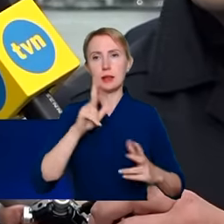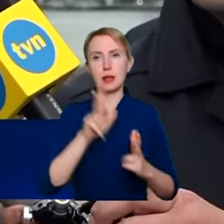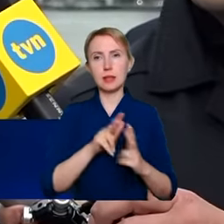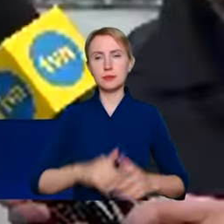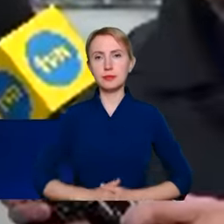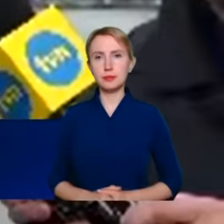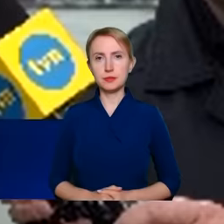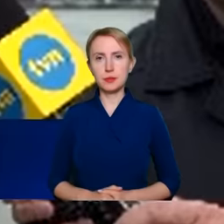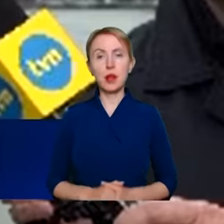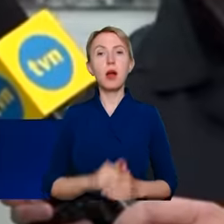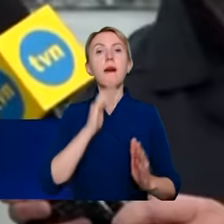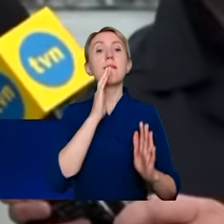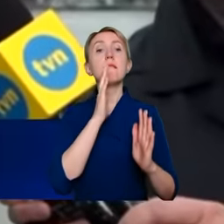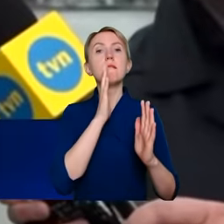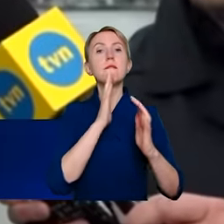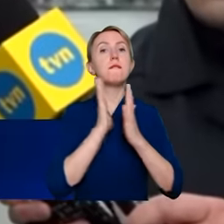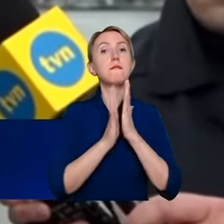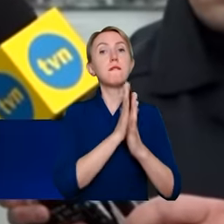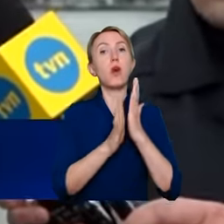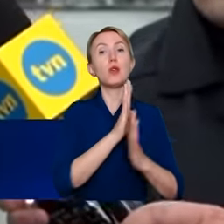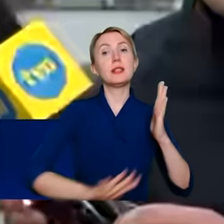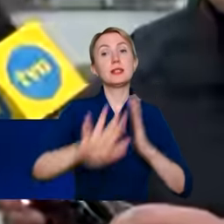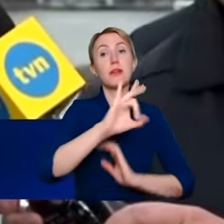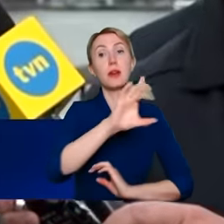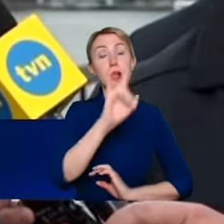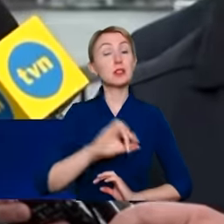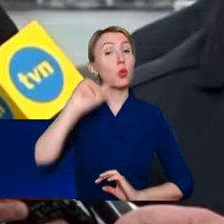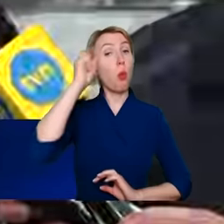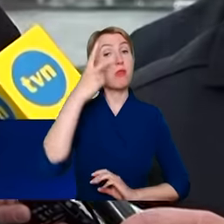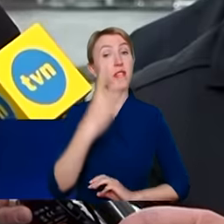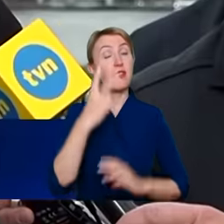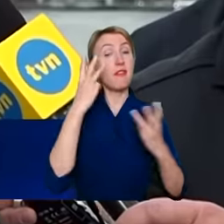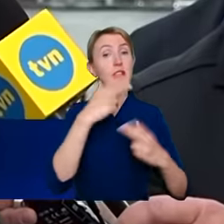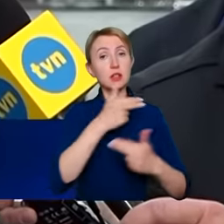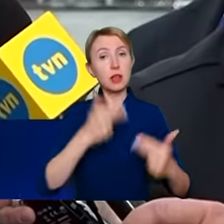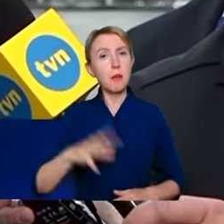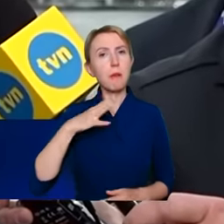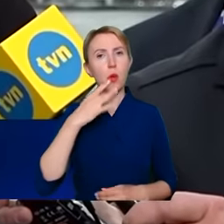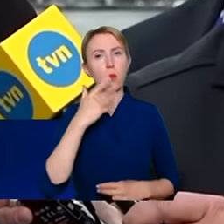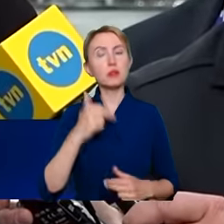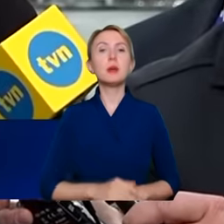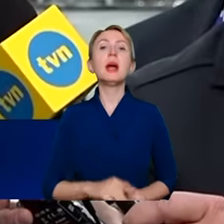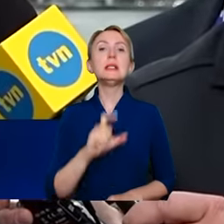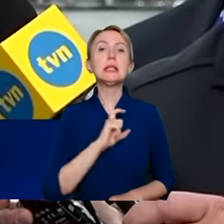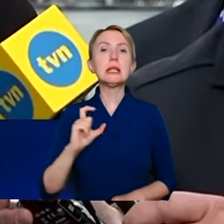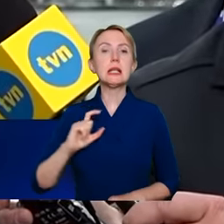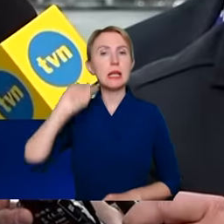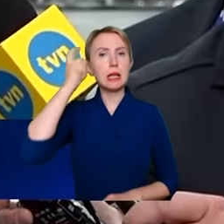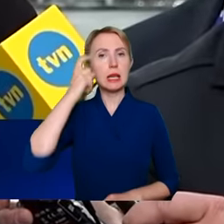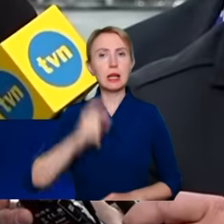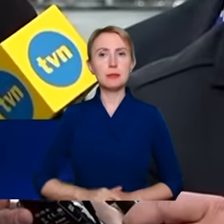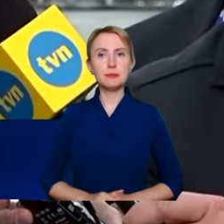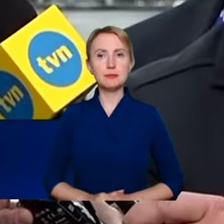czyli wojna w Strefie Gazy. To były dwa najważniejsze tematy, o których mówiliśmy. Sekretarz generalny